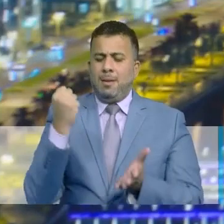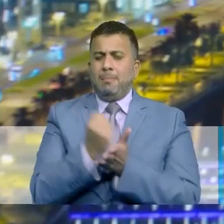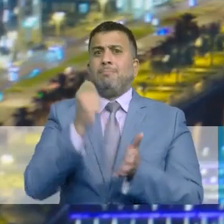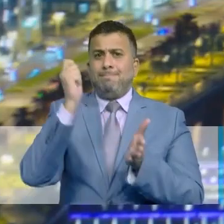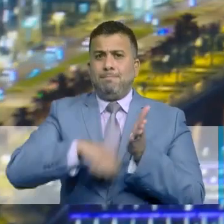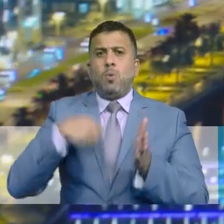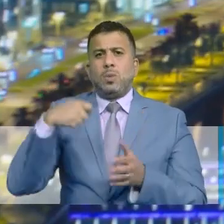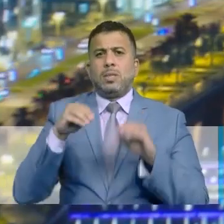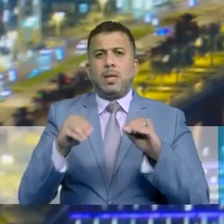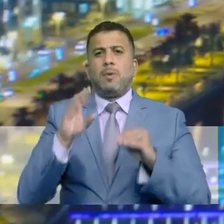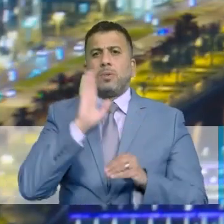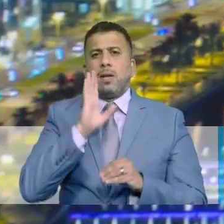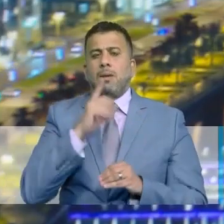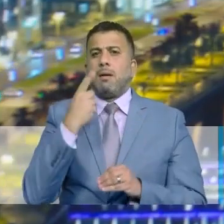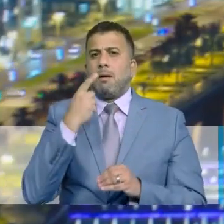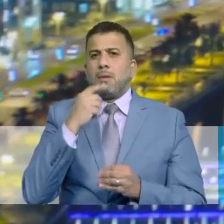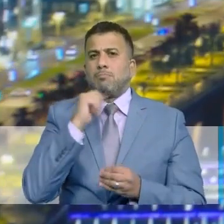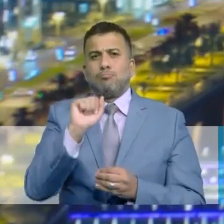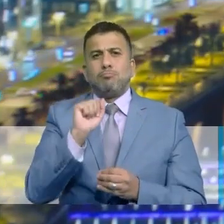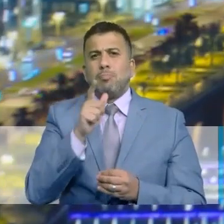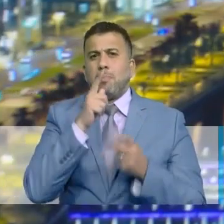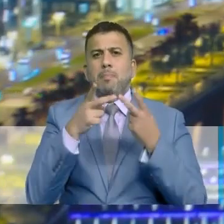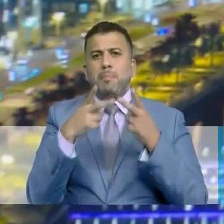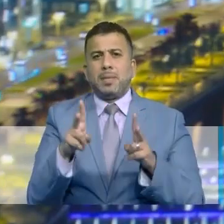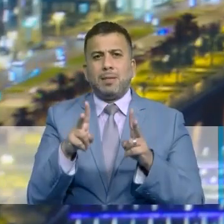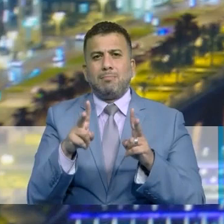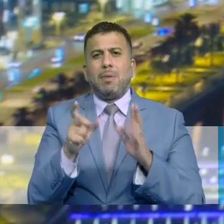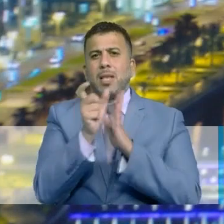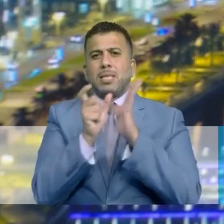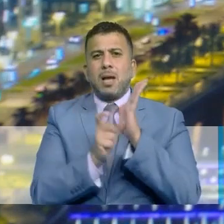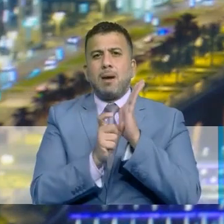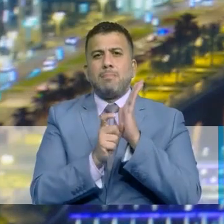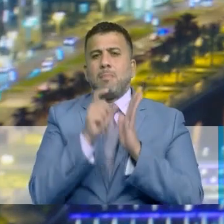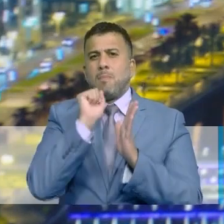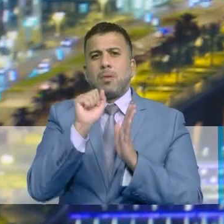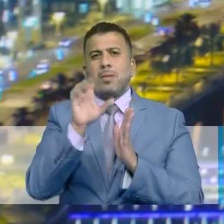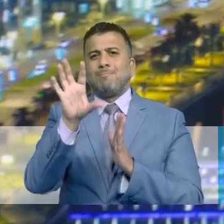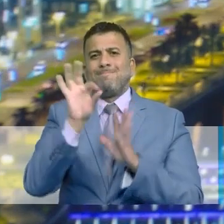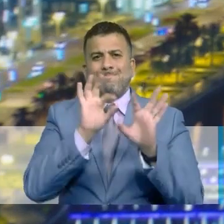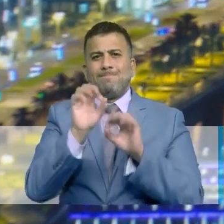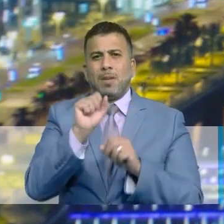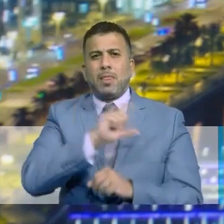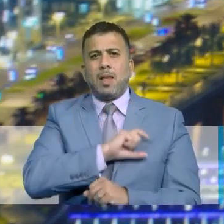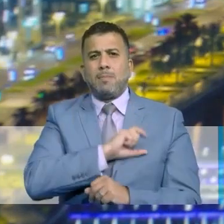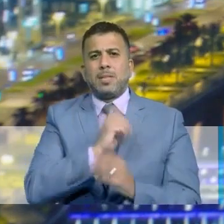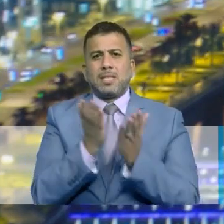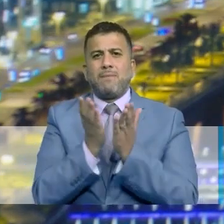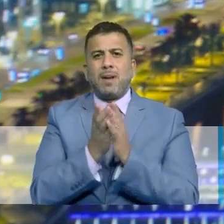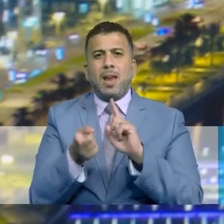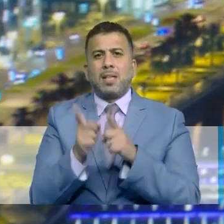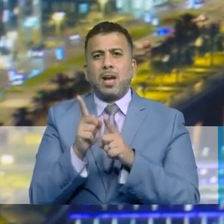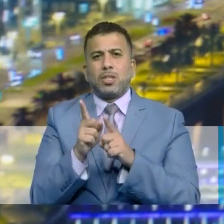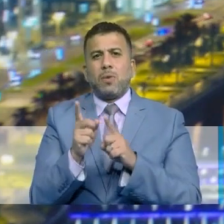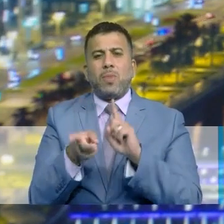اعتمدت وزاره التربيه والتعليم قرارا يتم بموجبه البدء بتطبيق نظام المواد الاختياريه على طلبه